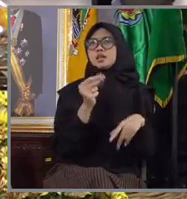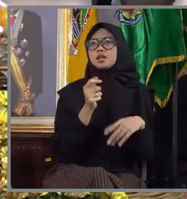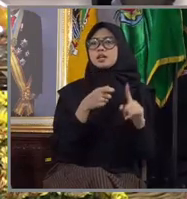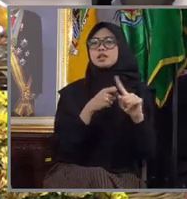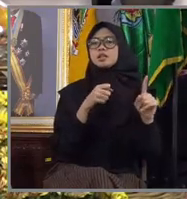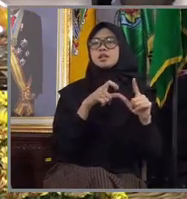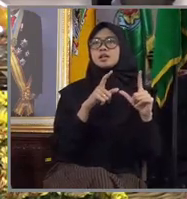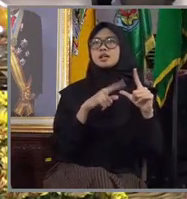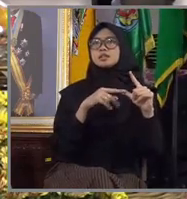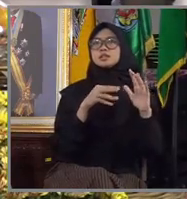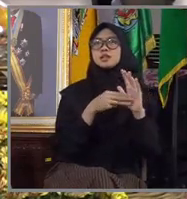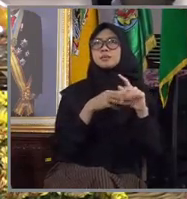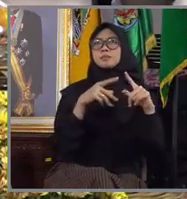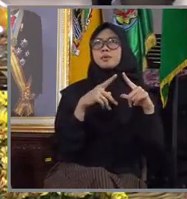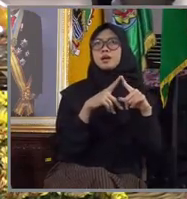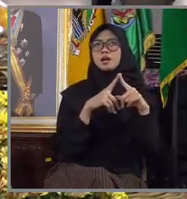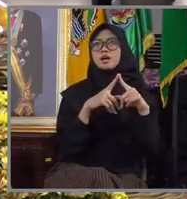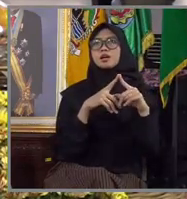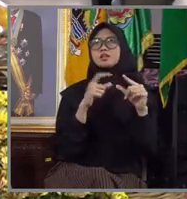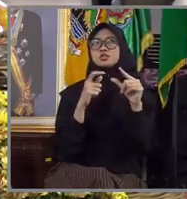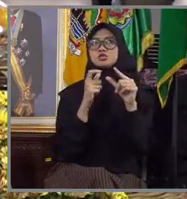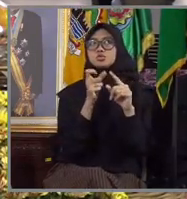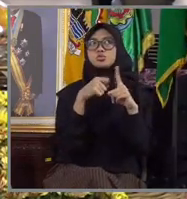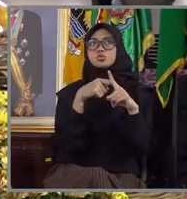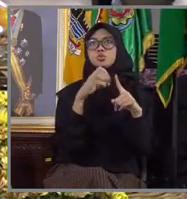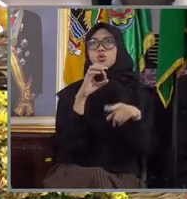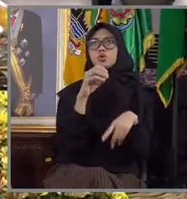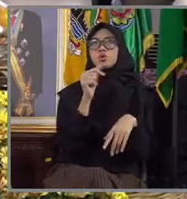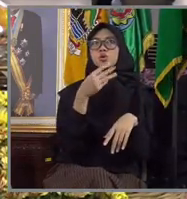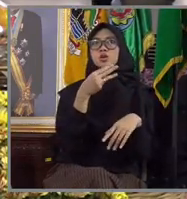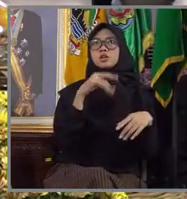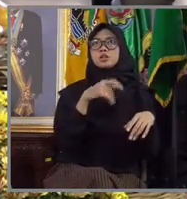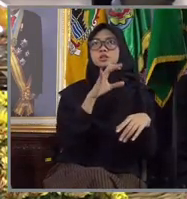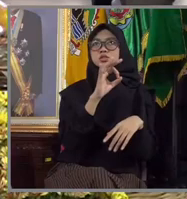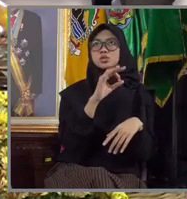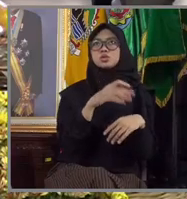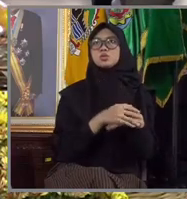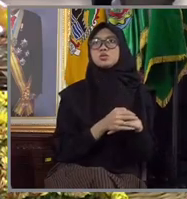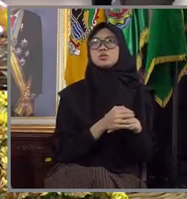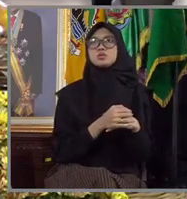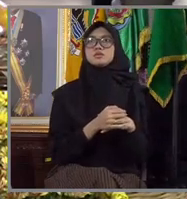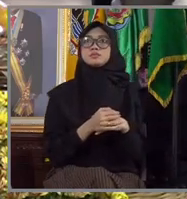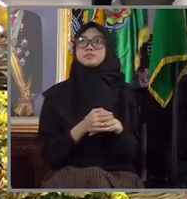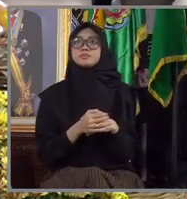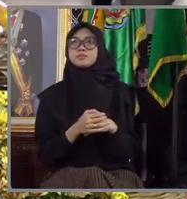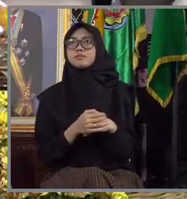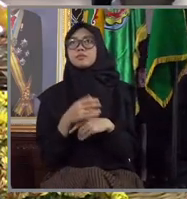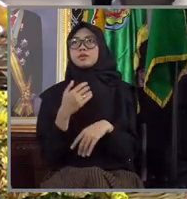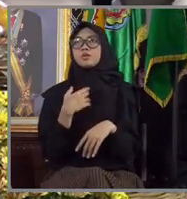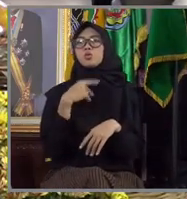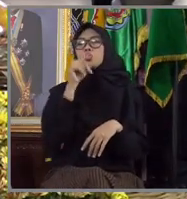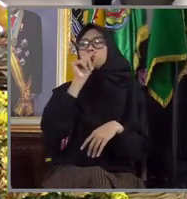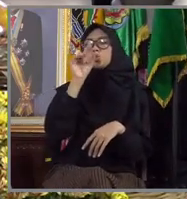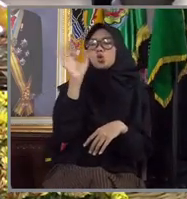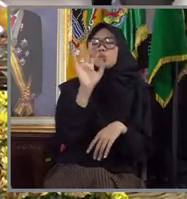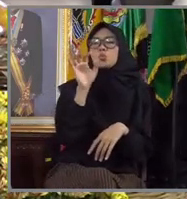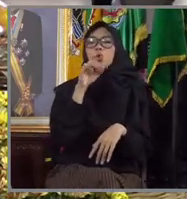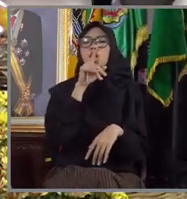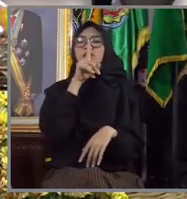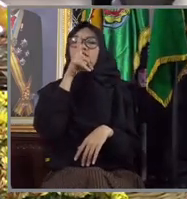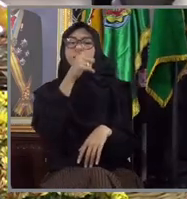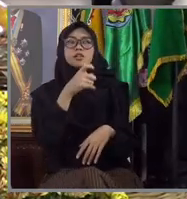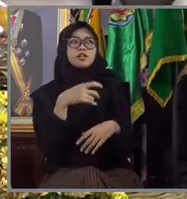Negeri 2 Sukorejo Kabupaten Kendal oke oke Faizal Apa pertanyaannya usulan Pak ya